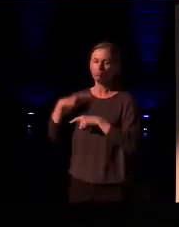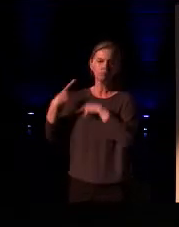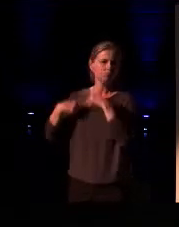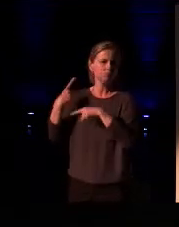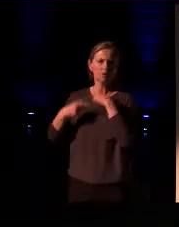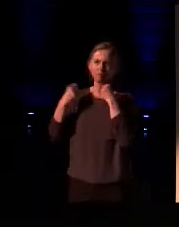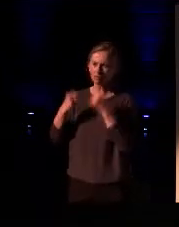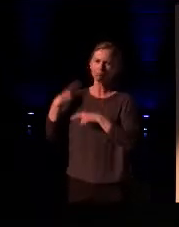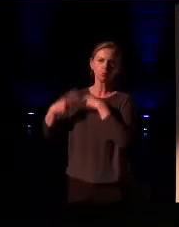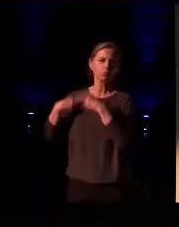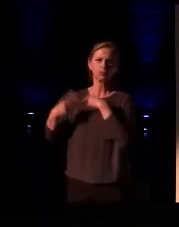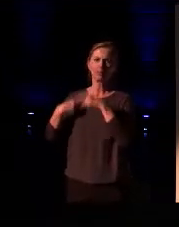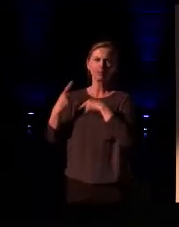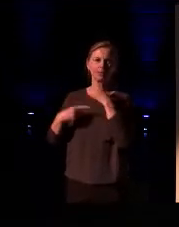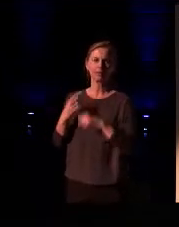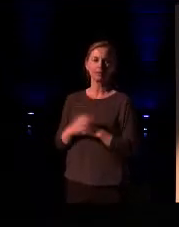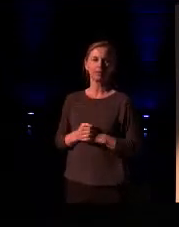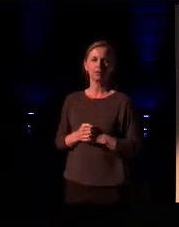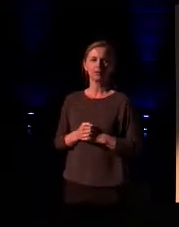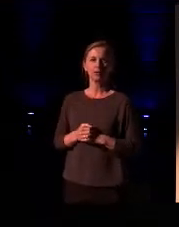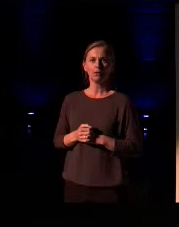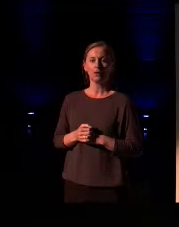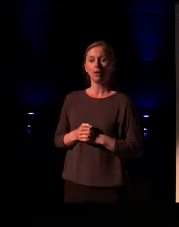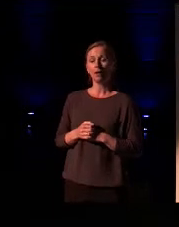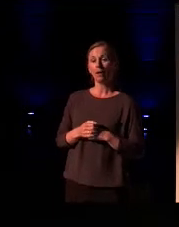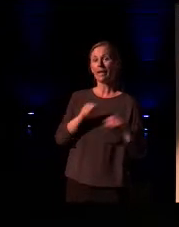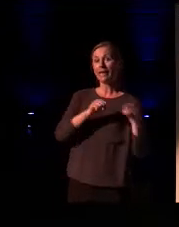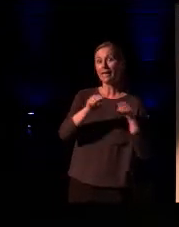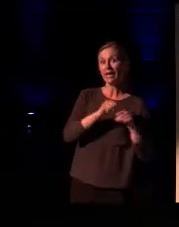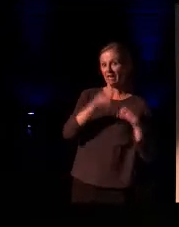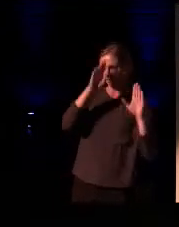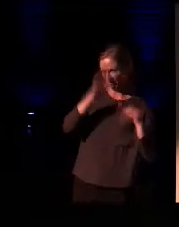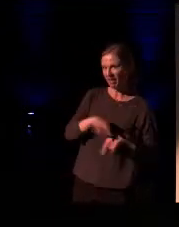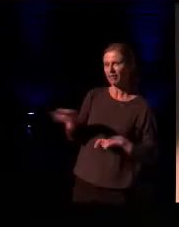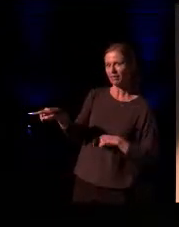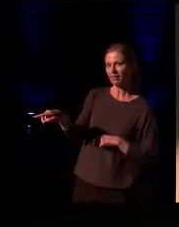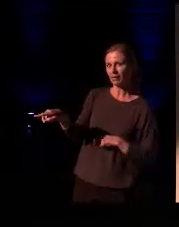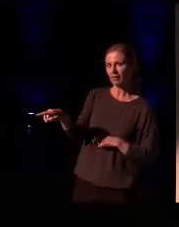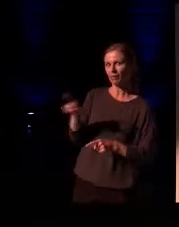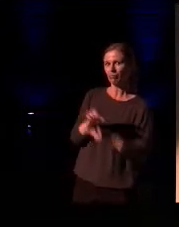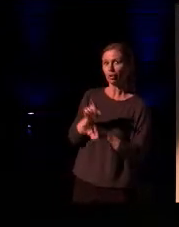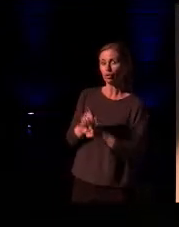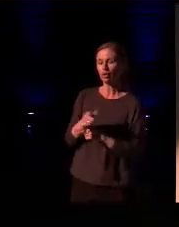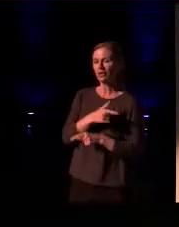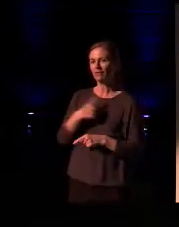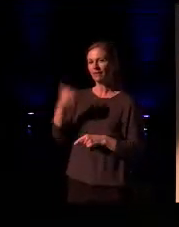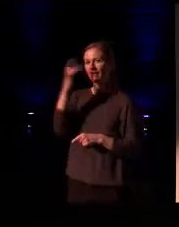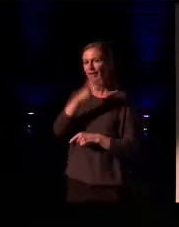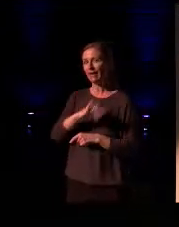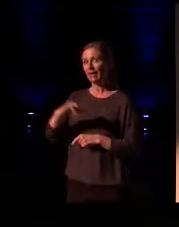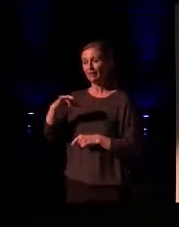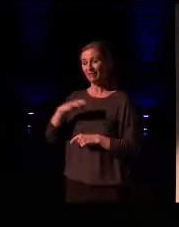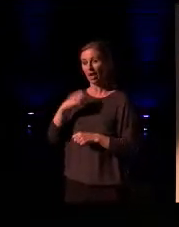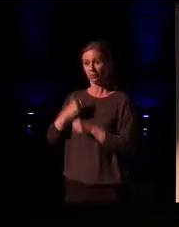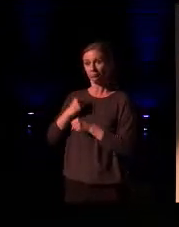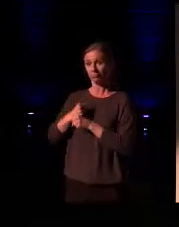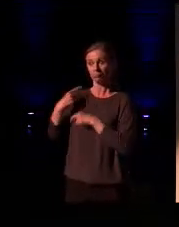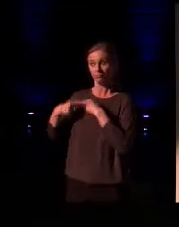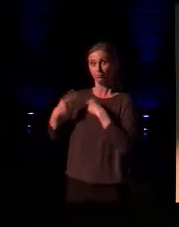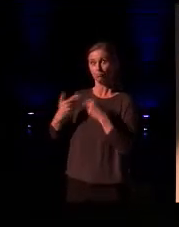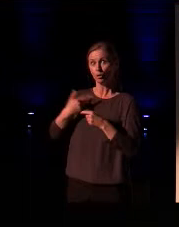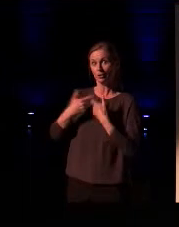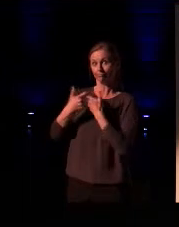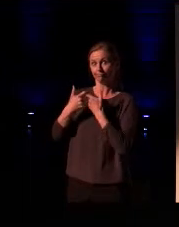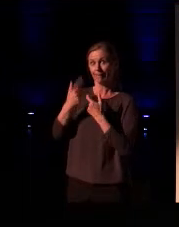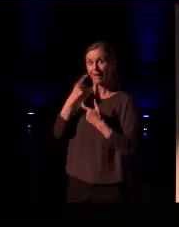prosess. Det erkjenner også regjeringen. Og derfor har vi tenkt at selv om vi har gjort mye når det gjelder